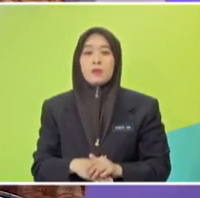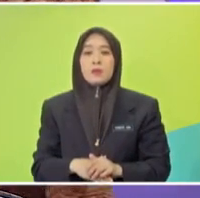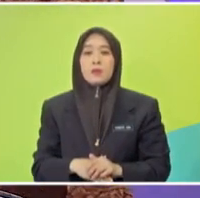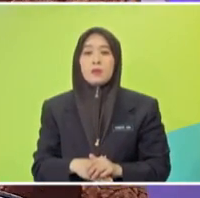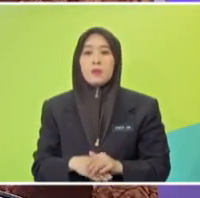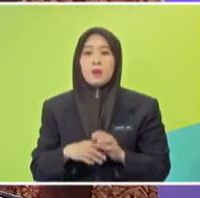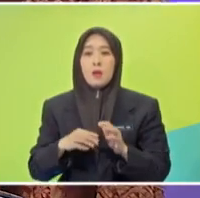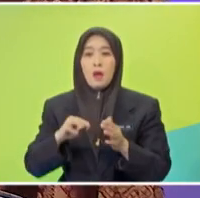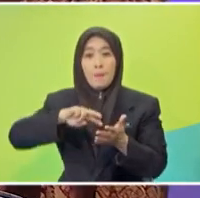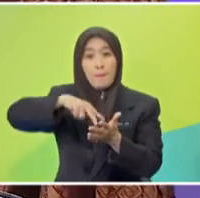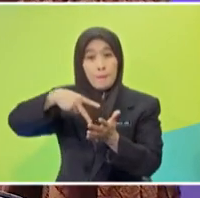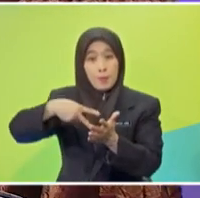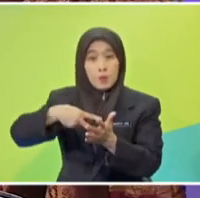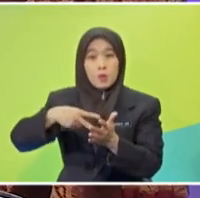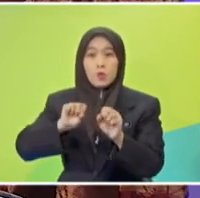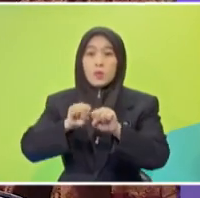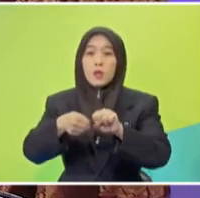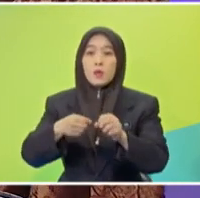masuk contohnya